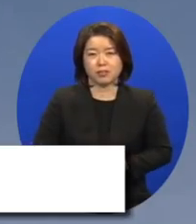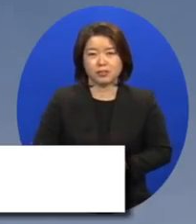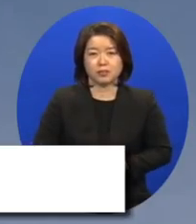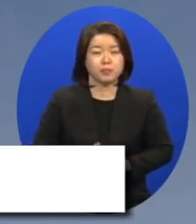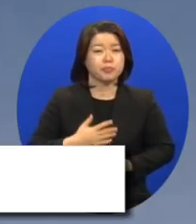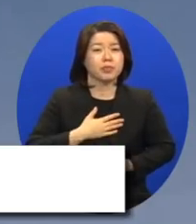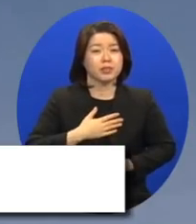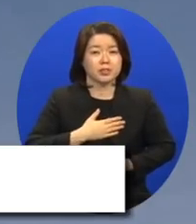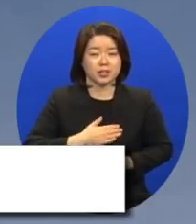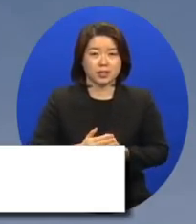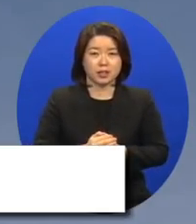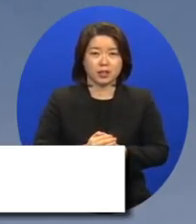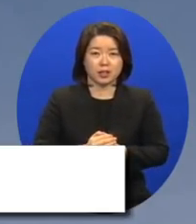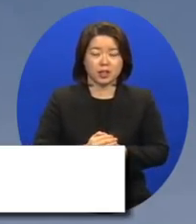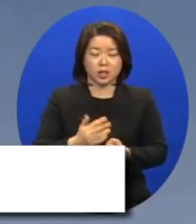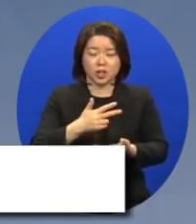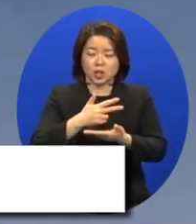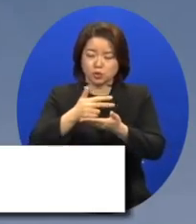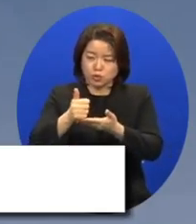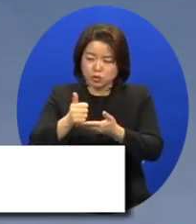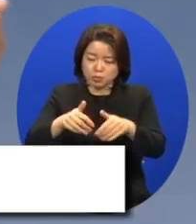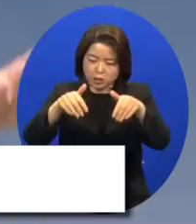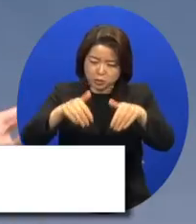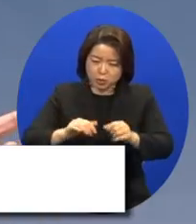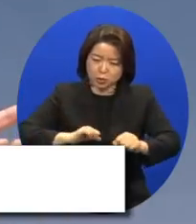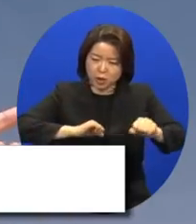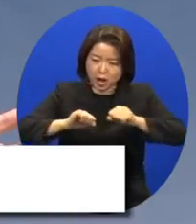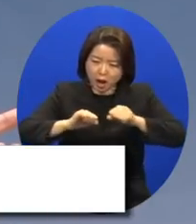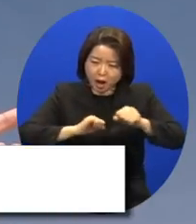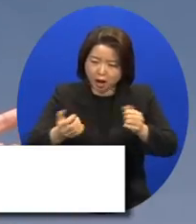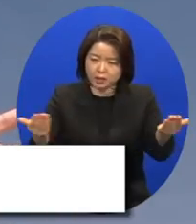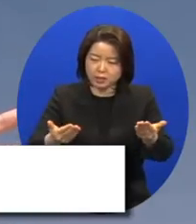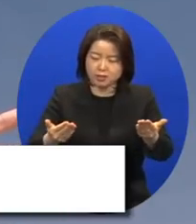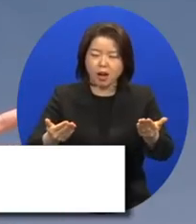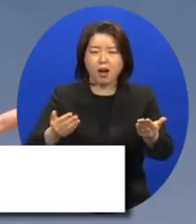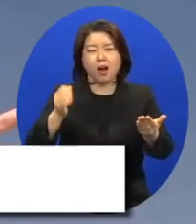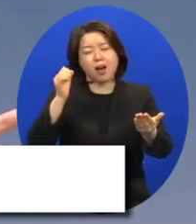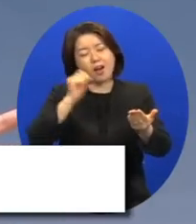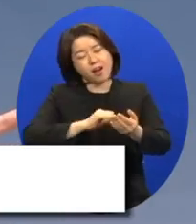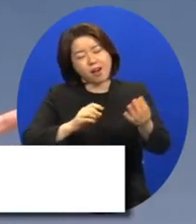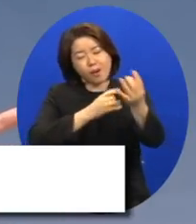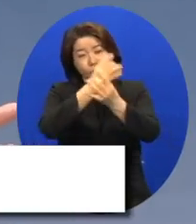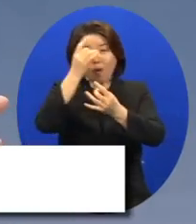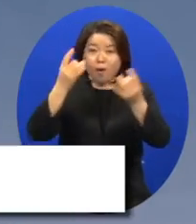제가 주위에 종으로 4 역학의 사는 일은 황홀한 것이 되었습니다